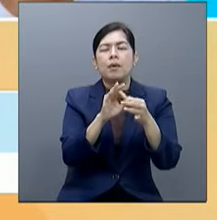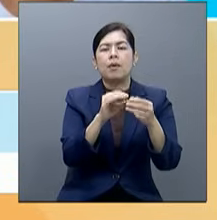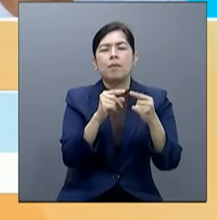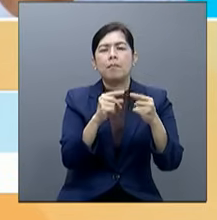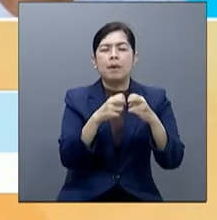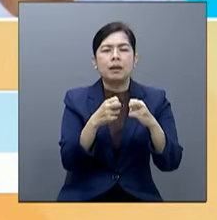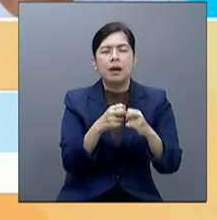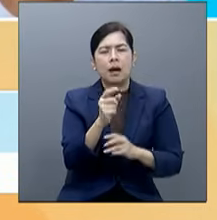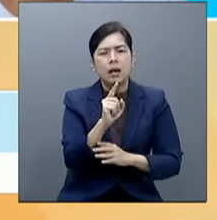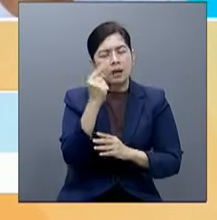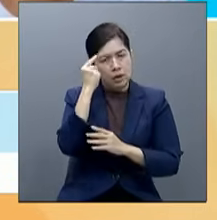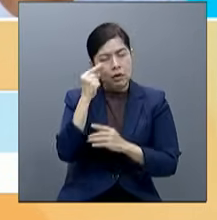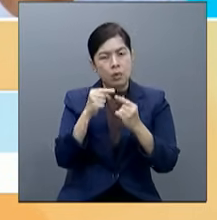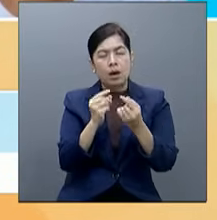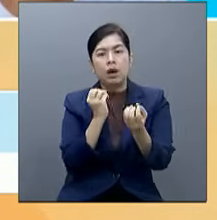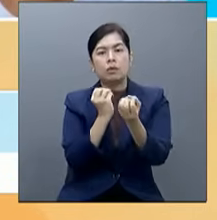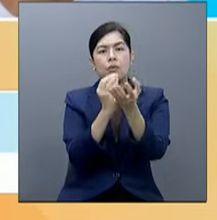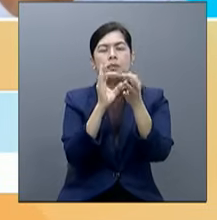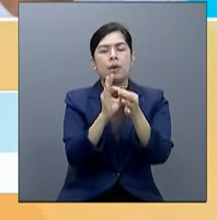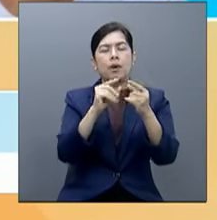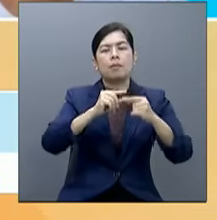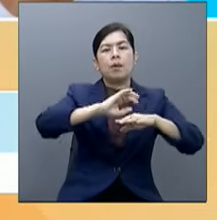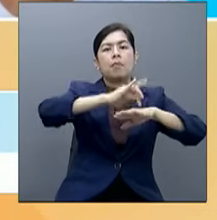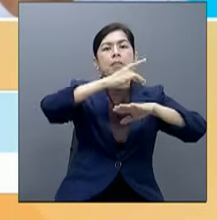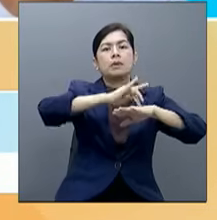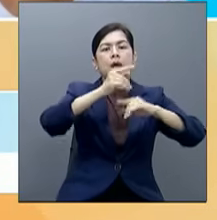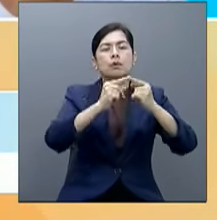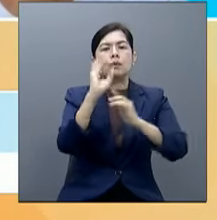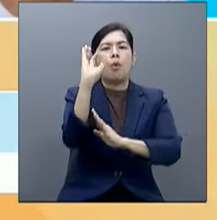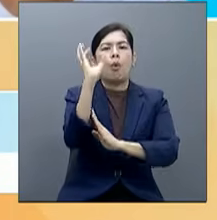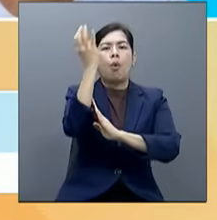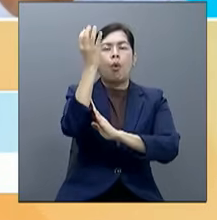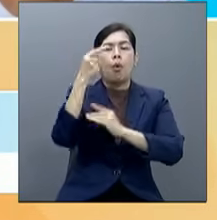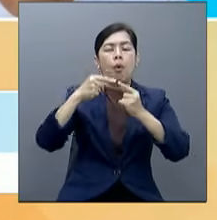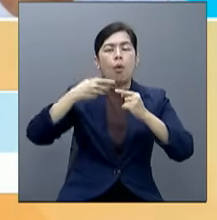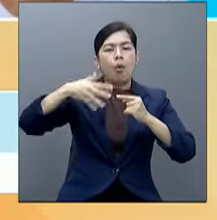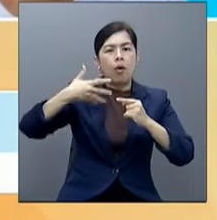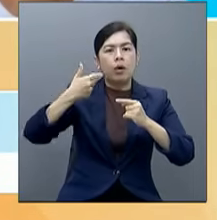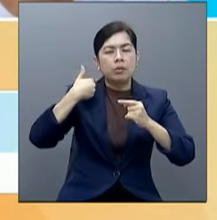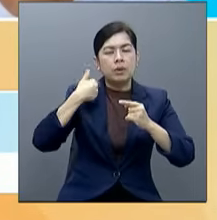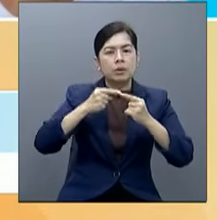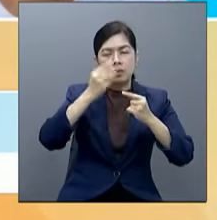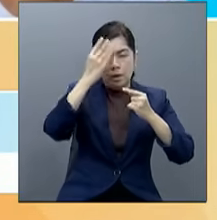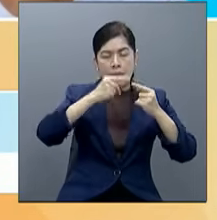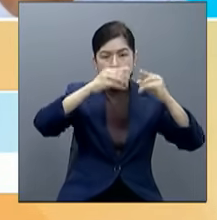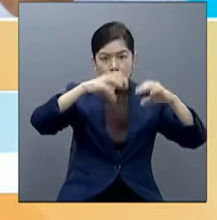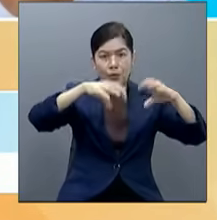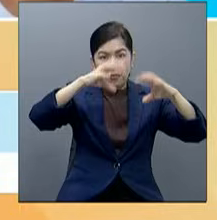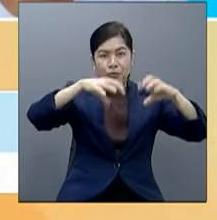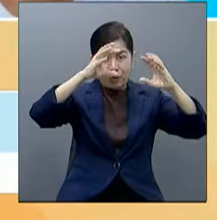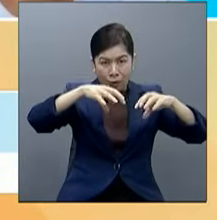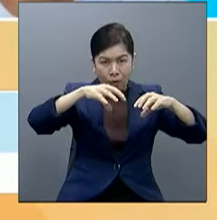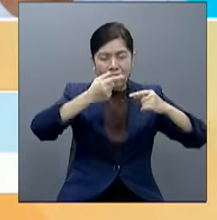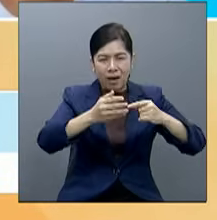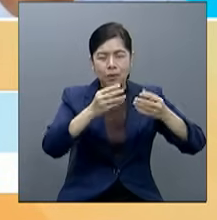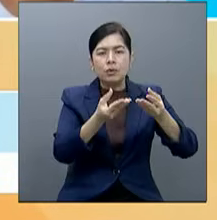ดูฝนตกเยอะเกินไปหรือว่าน้ำมันอุ้มดินมาอุ้มน้ำไม่ไหวมันก็จะมีน้ำดินสล